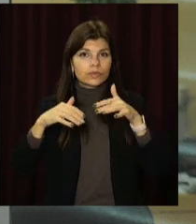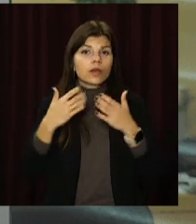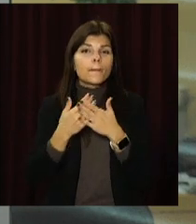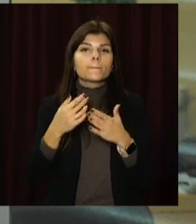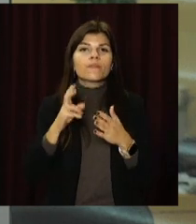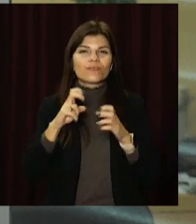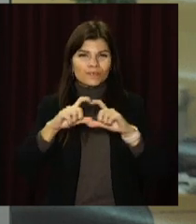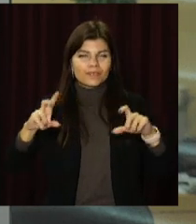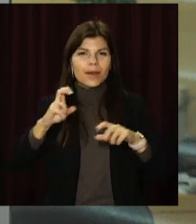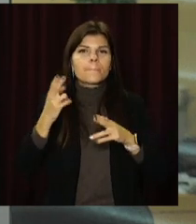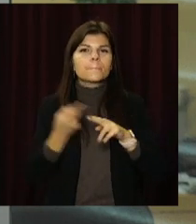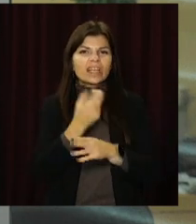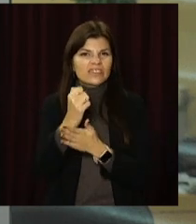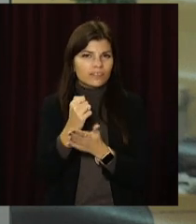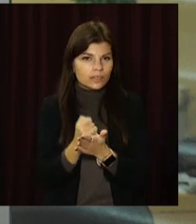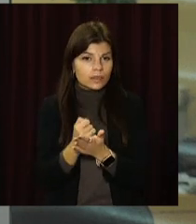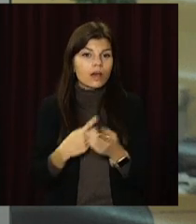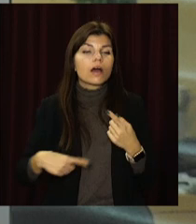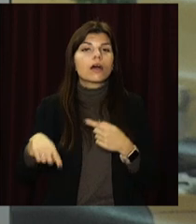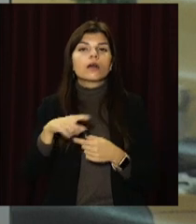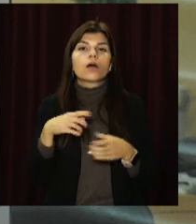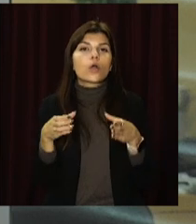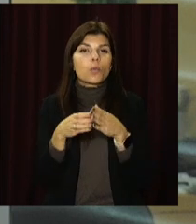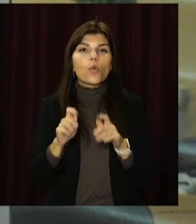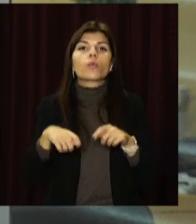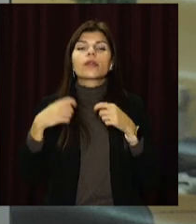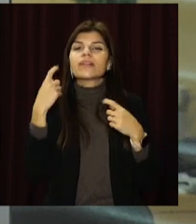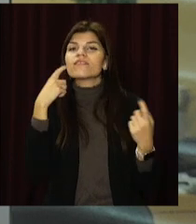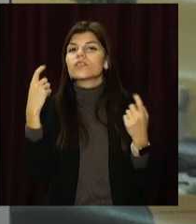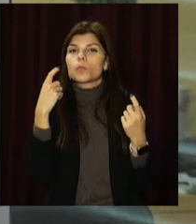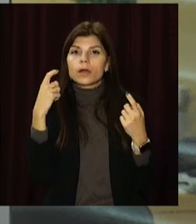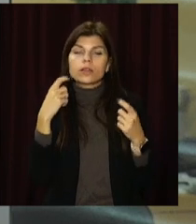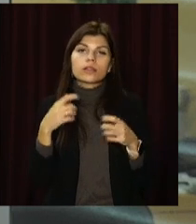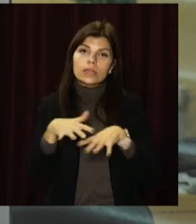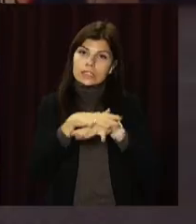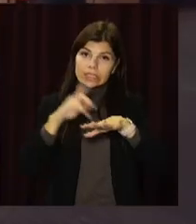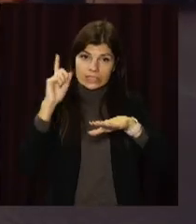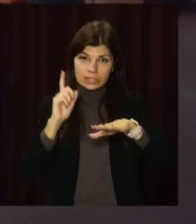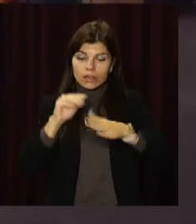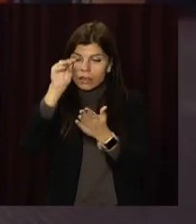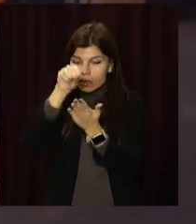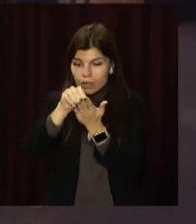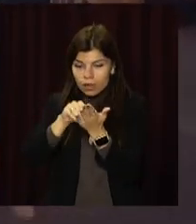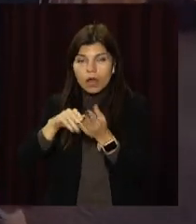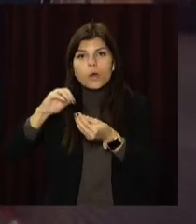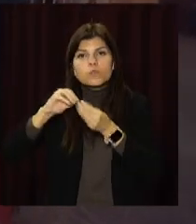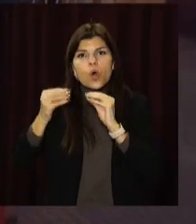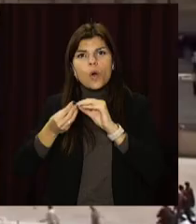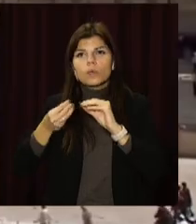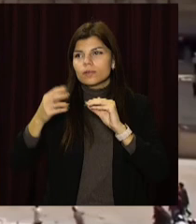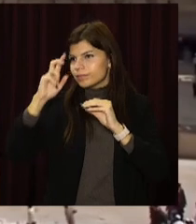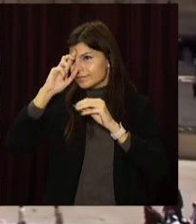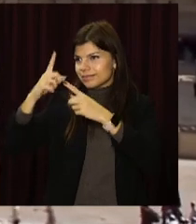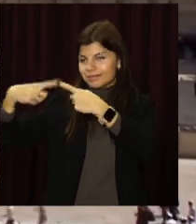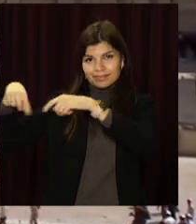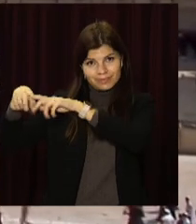безвіз. Авіакомпанії передаватимуть управлінню реєстрації населення Ізраїлю списки пасажирів з проблемних країн.